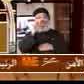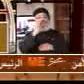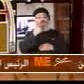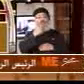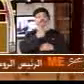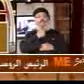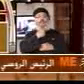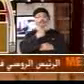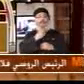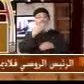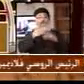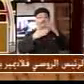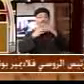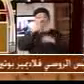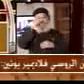كنيسة.